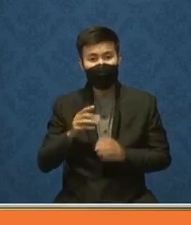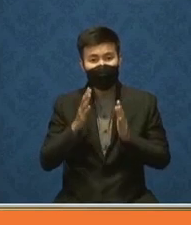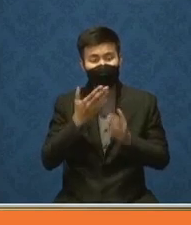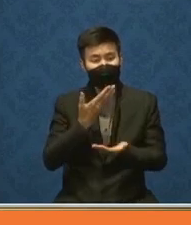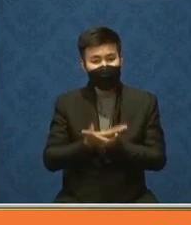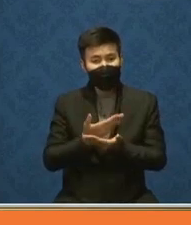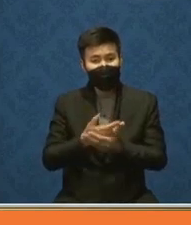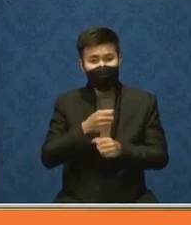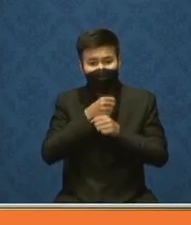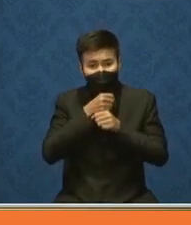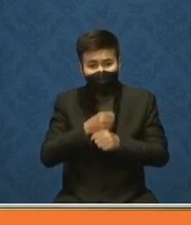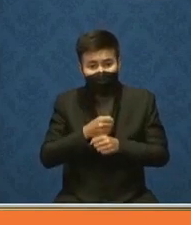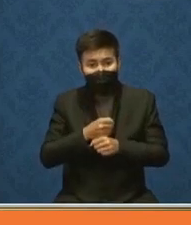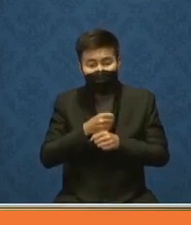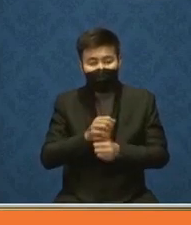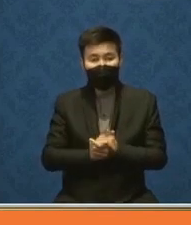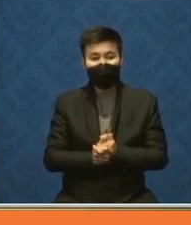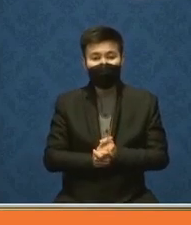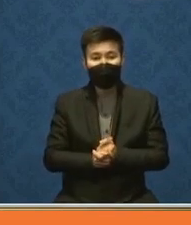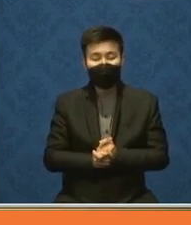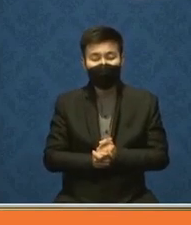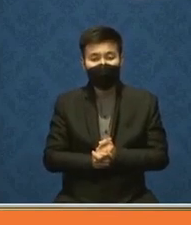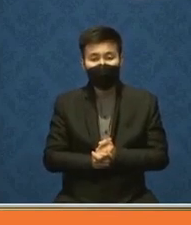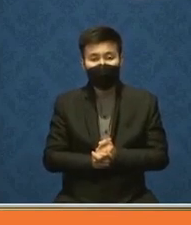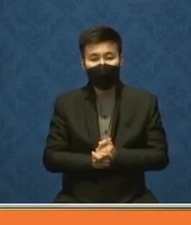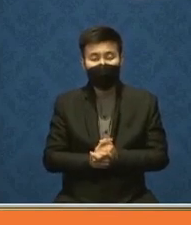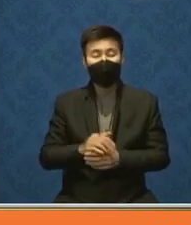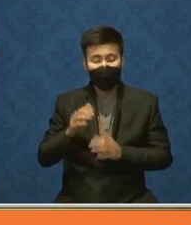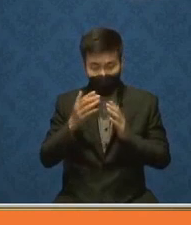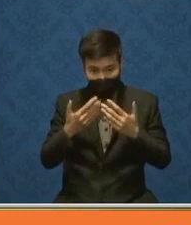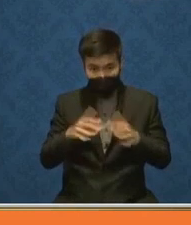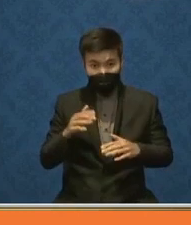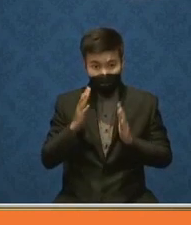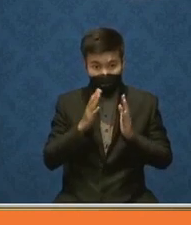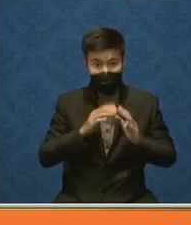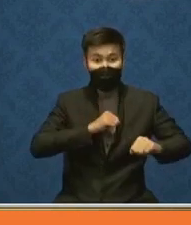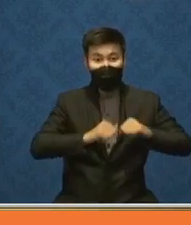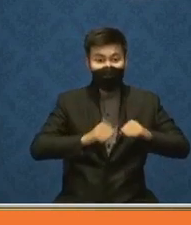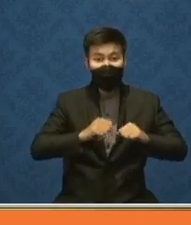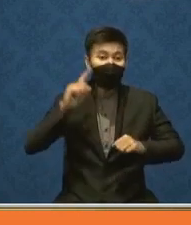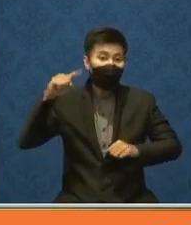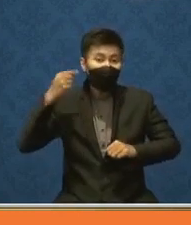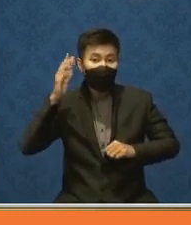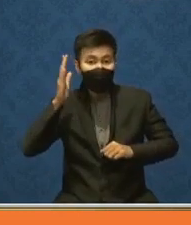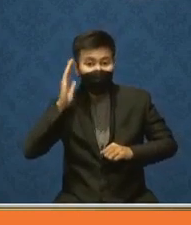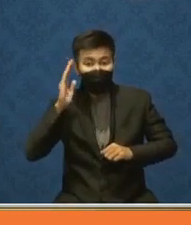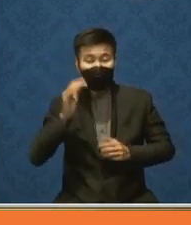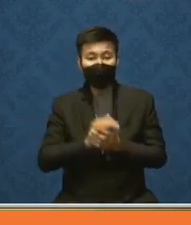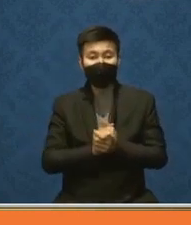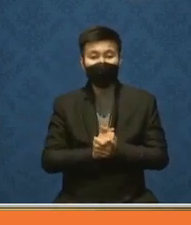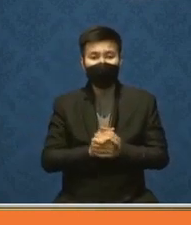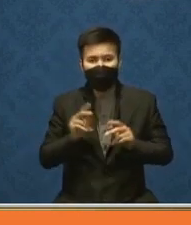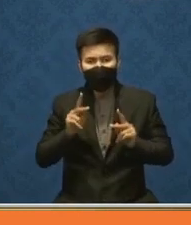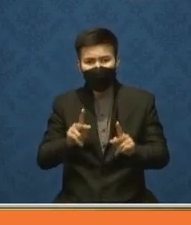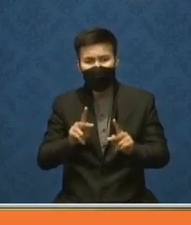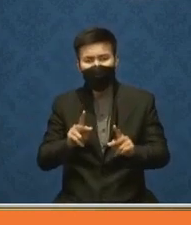ค่สวัสดิการสำหรับผู้สูงอายุครับมันคือการทำให้คนหนุ่มสาวทุกคนเนี่ยกล้าใช้ชีวิตกล้าเสี่ยงกล้